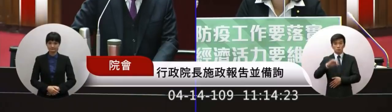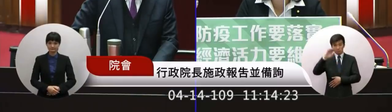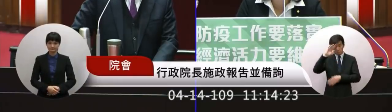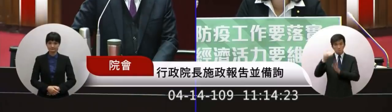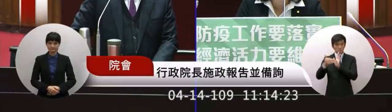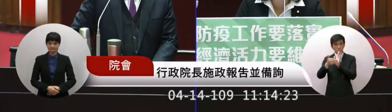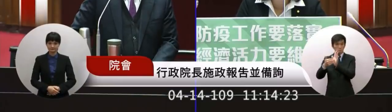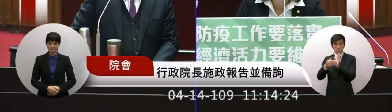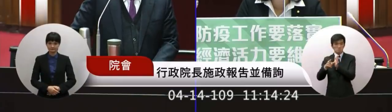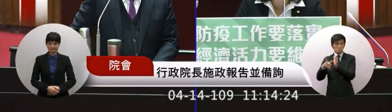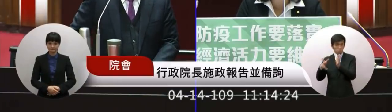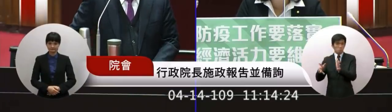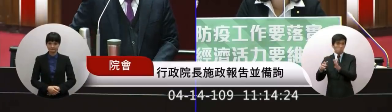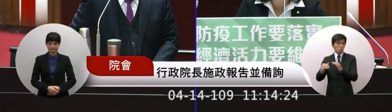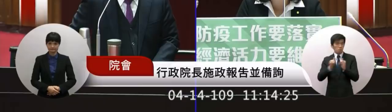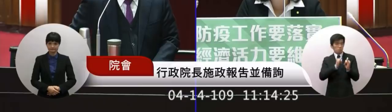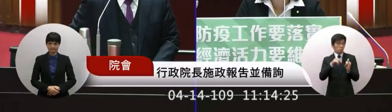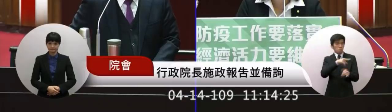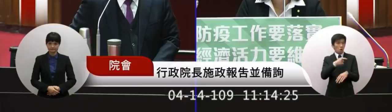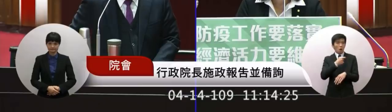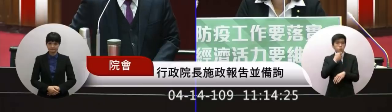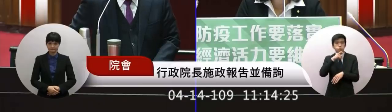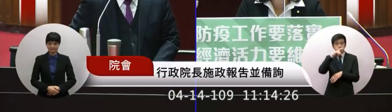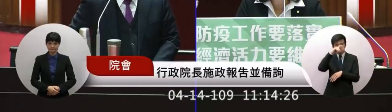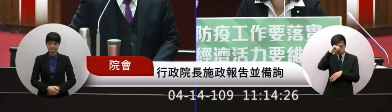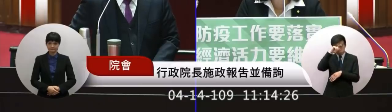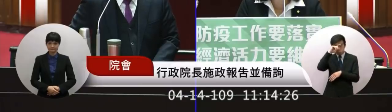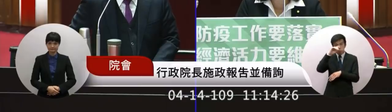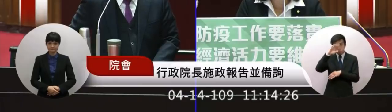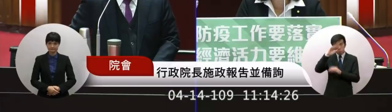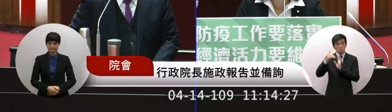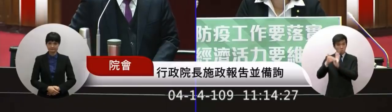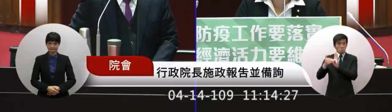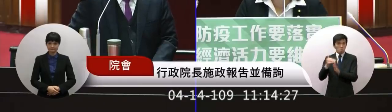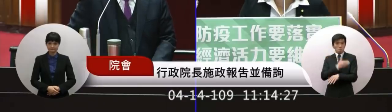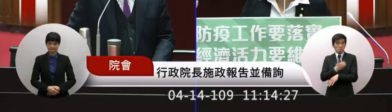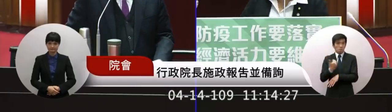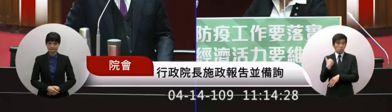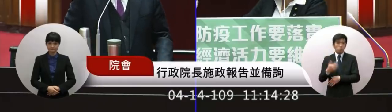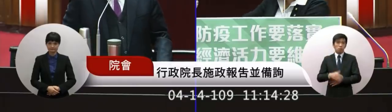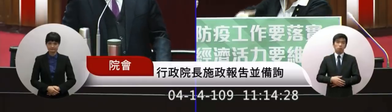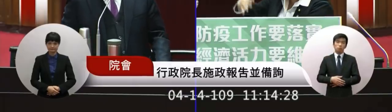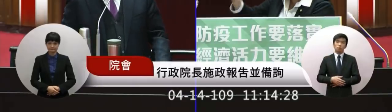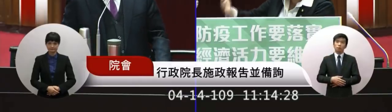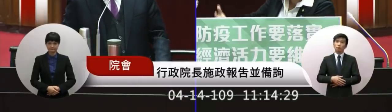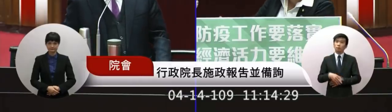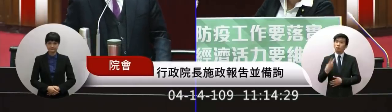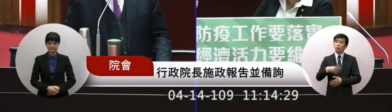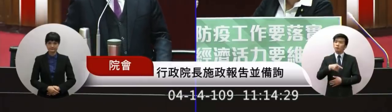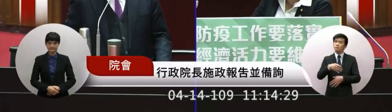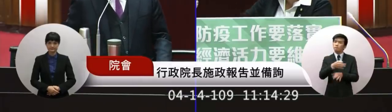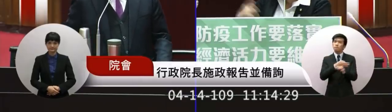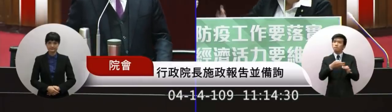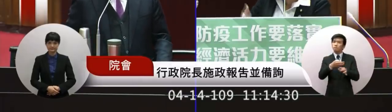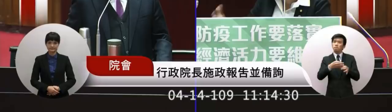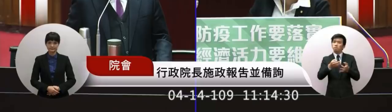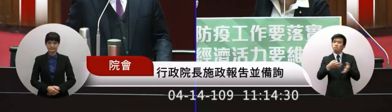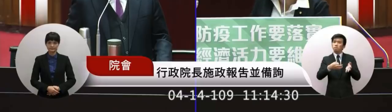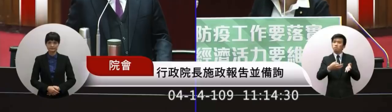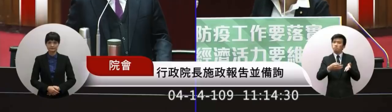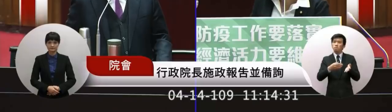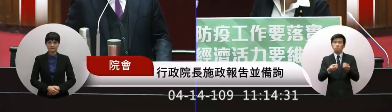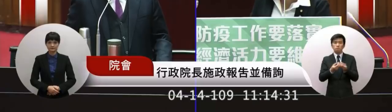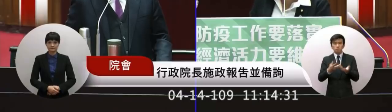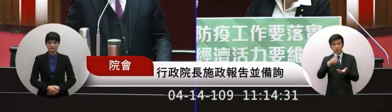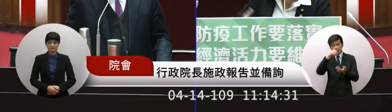是大家都懷慮台灣又好所以我們這個經濟的時候就是要怎樣讓他們說不要衝